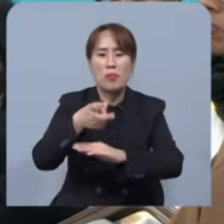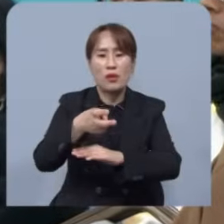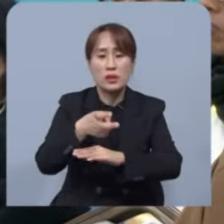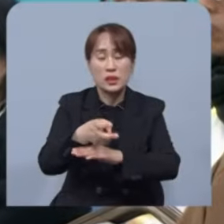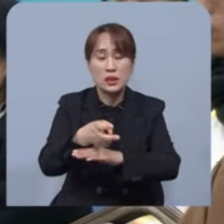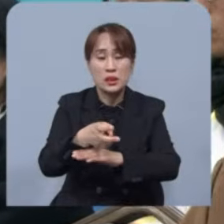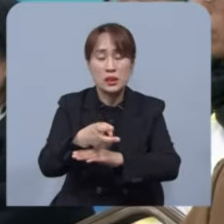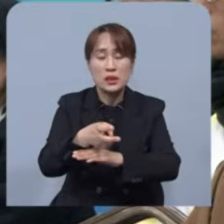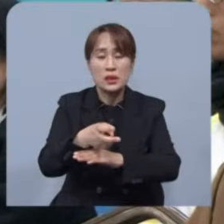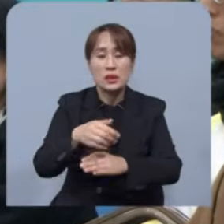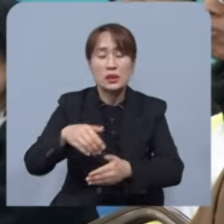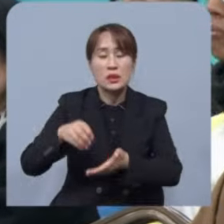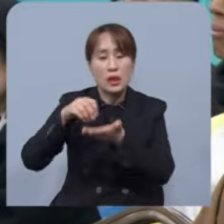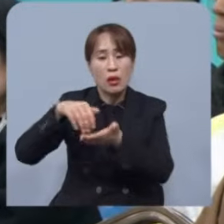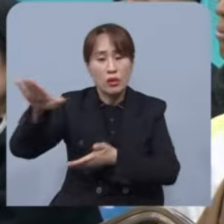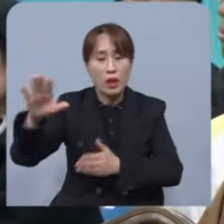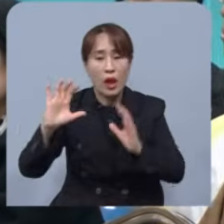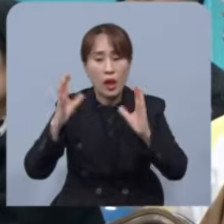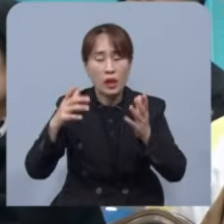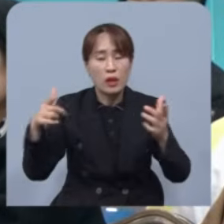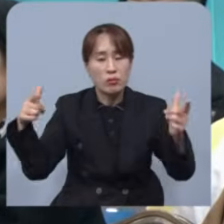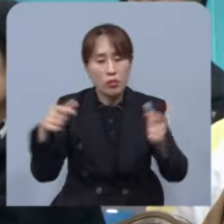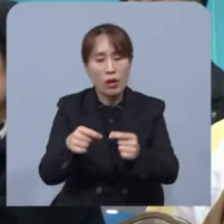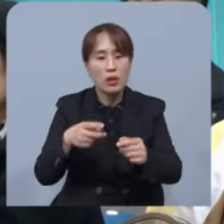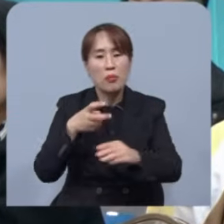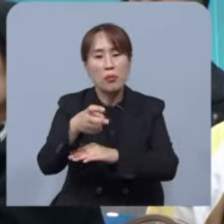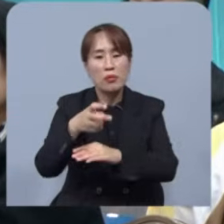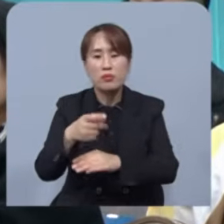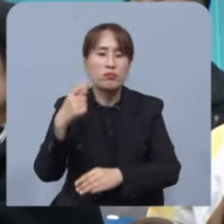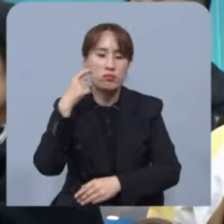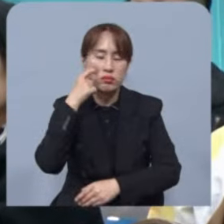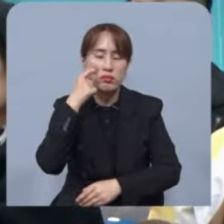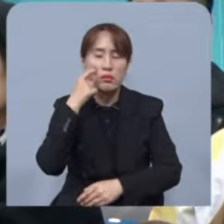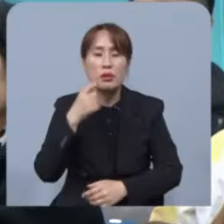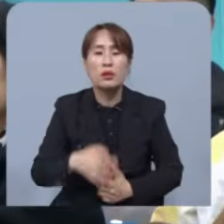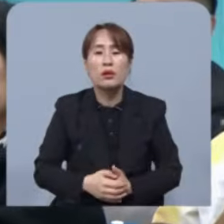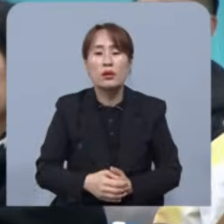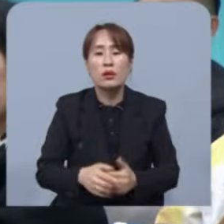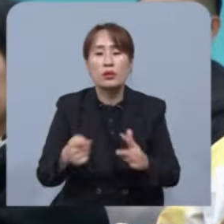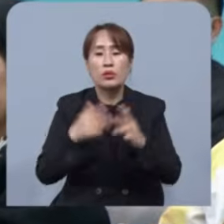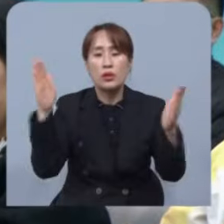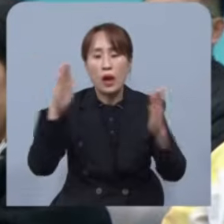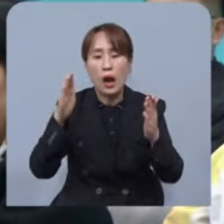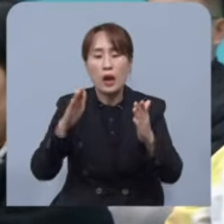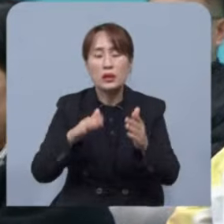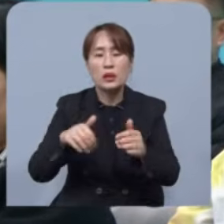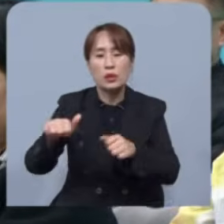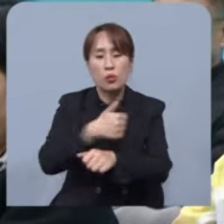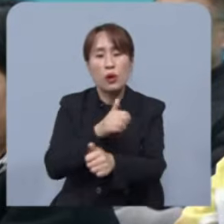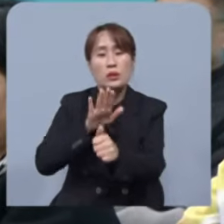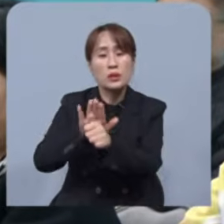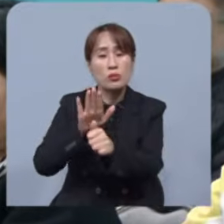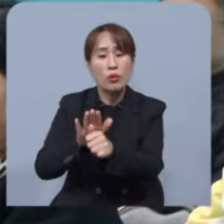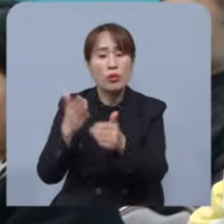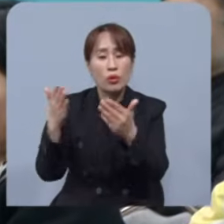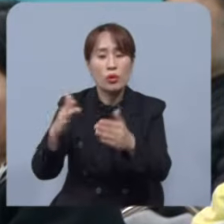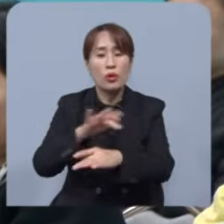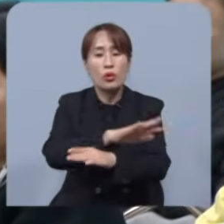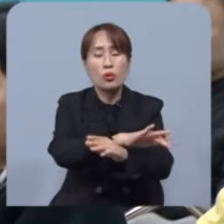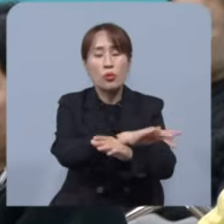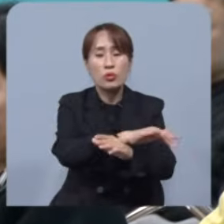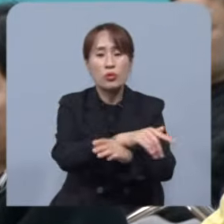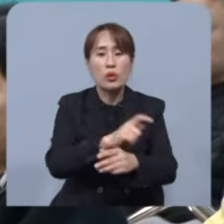대신하던 통학도 저출생으로 더 이상 유지가 어려워졌고 초등학생 통학 지원은